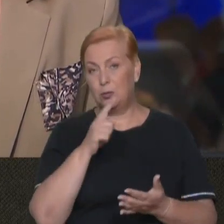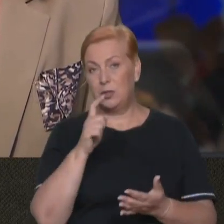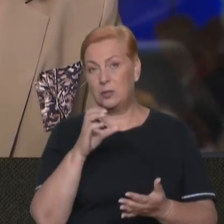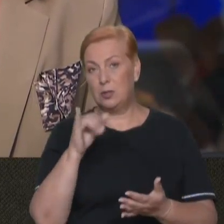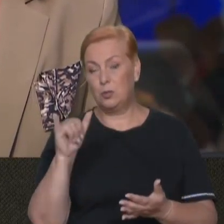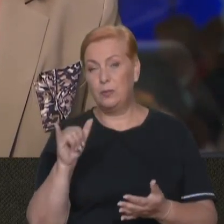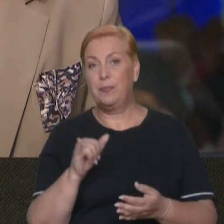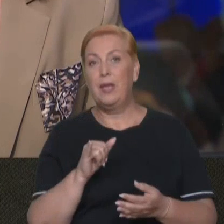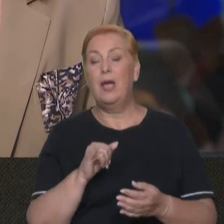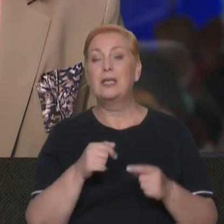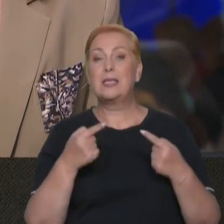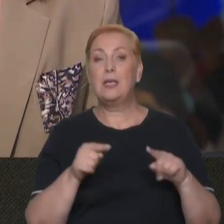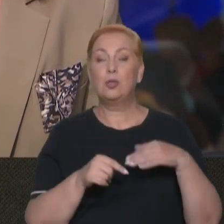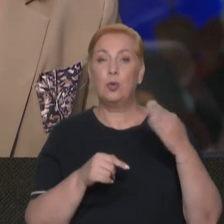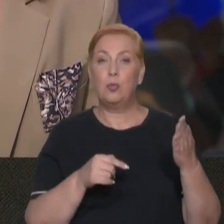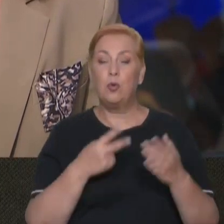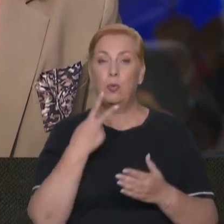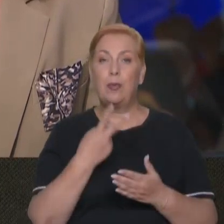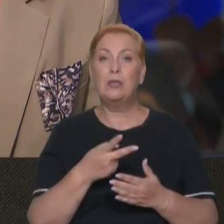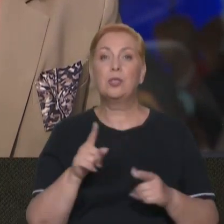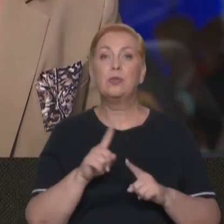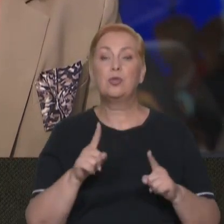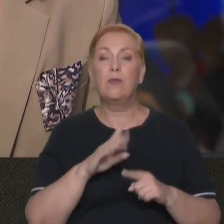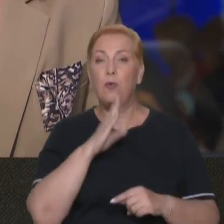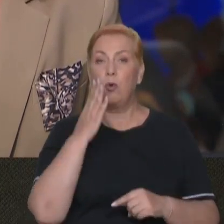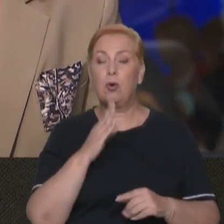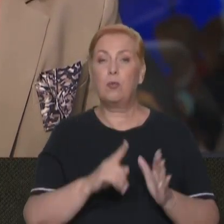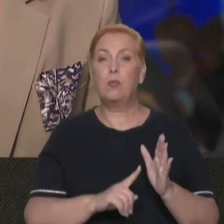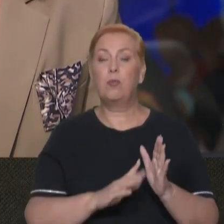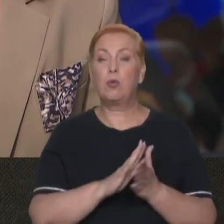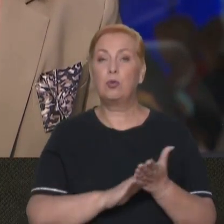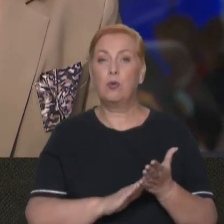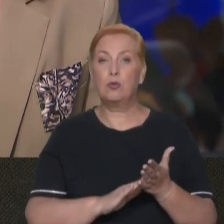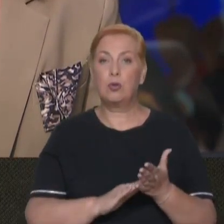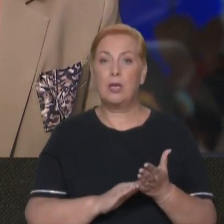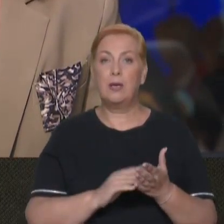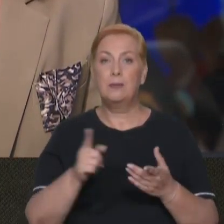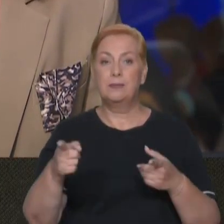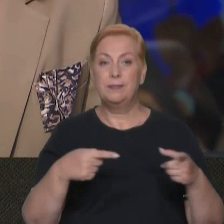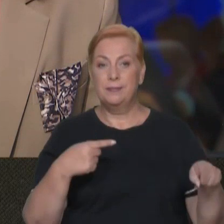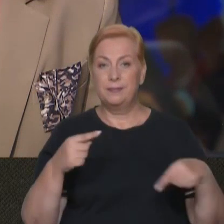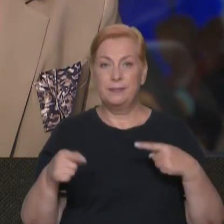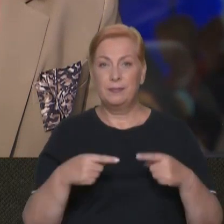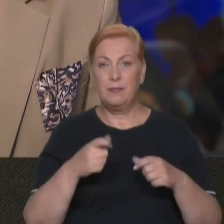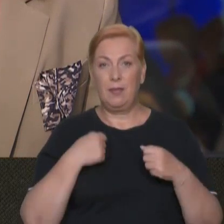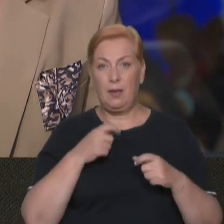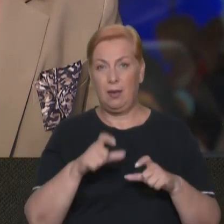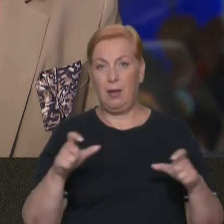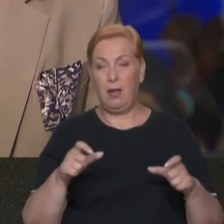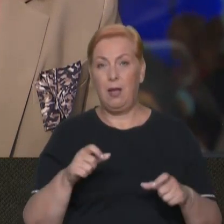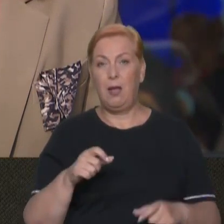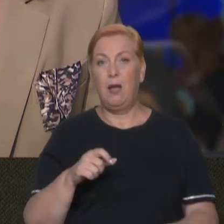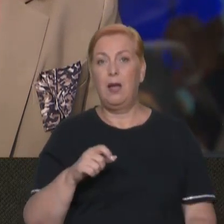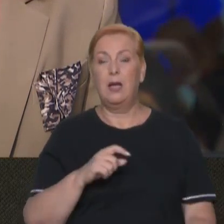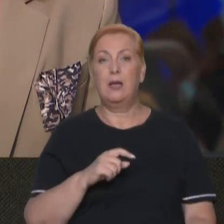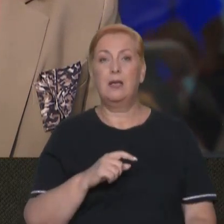з іншого боку ми бачимо що ворог продовжує збирати так зване Ополчення наразі вони збирають якихось там силовиків